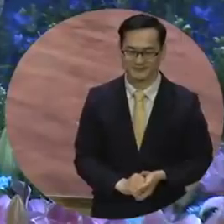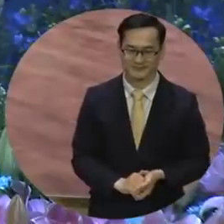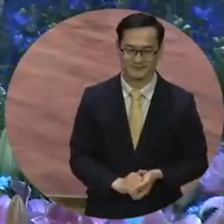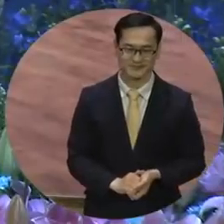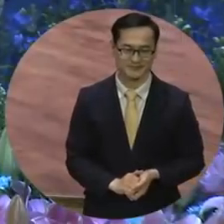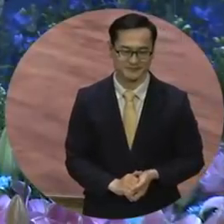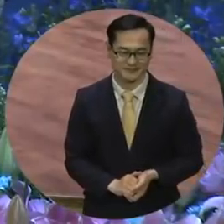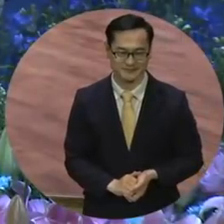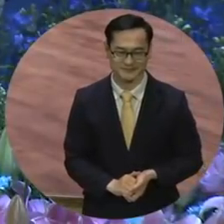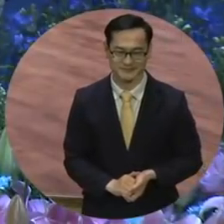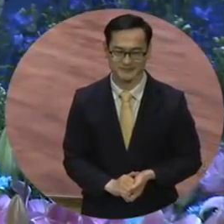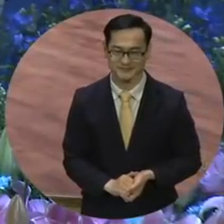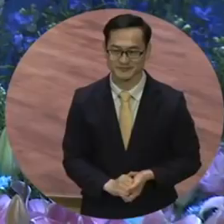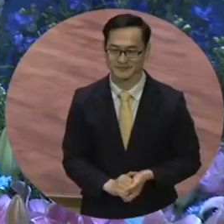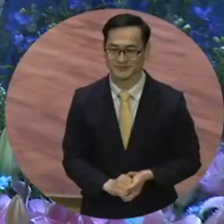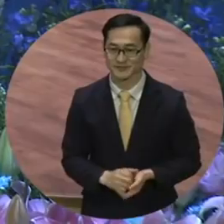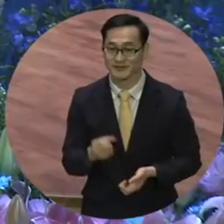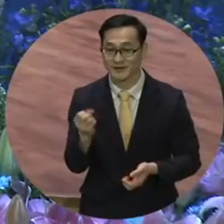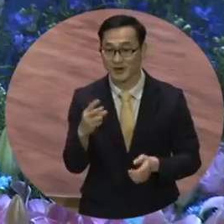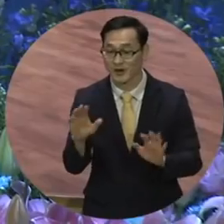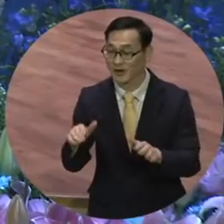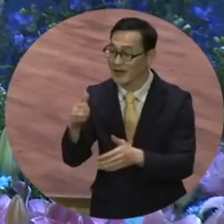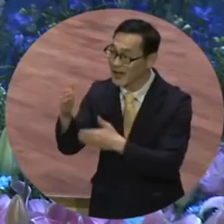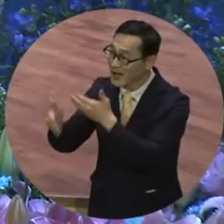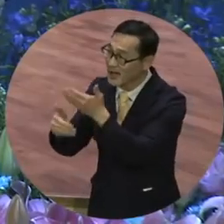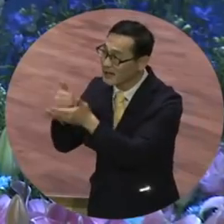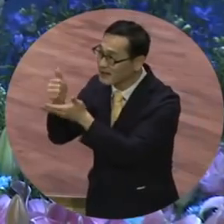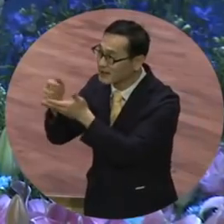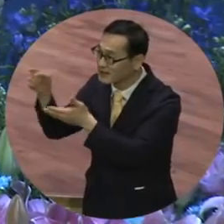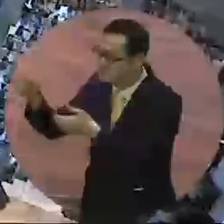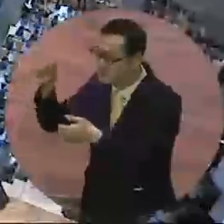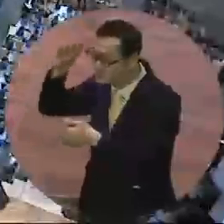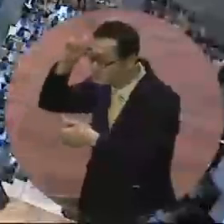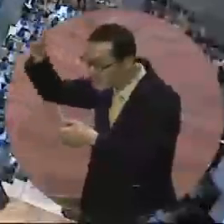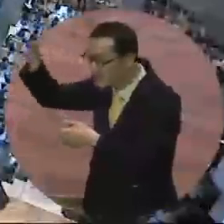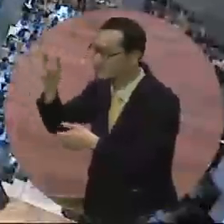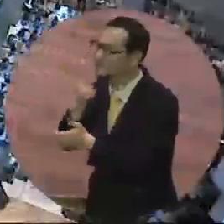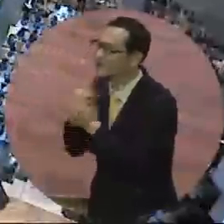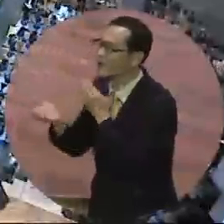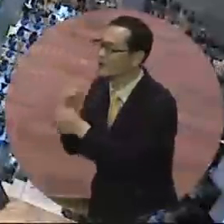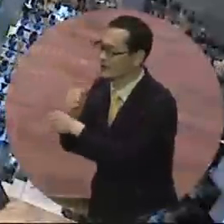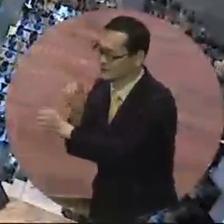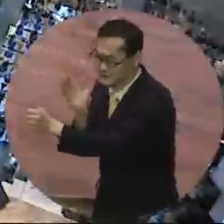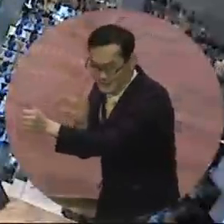다른 사람하고 한 번 더 인사합시다. 하나님의 스케일을 체험합시다.